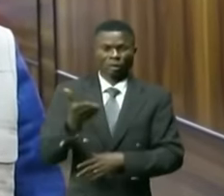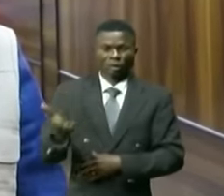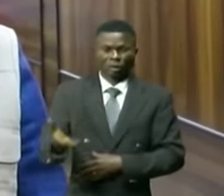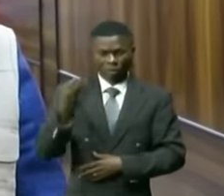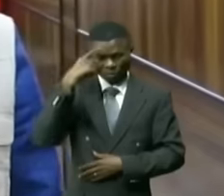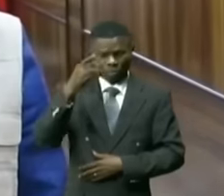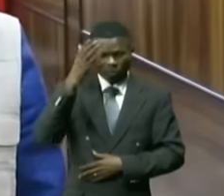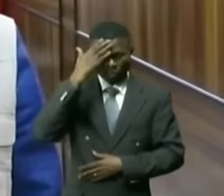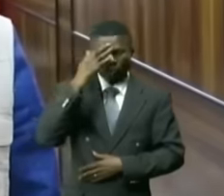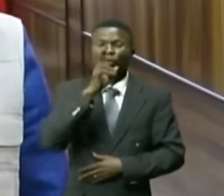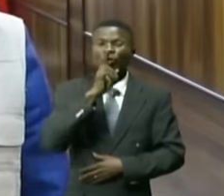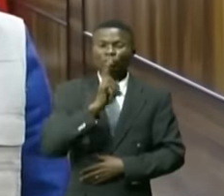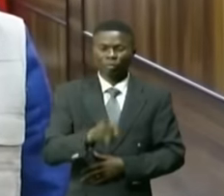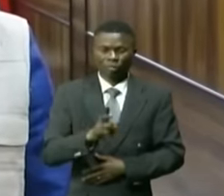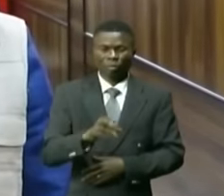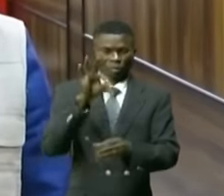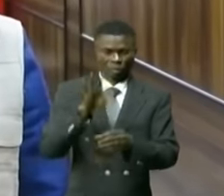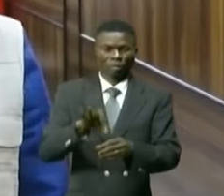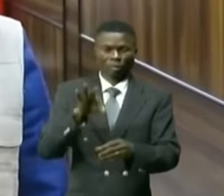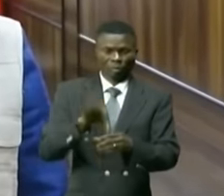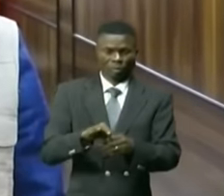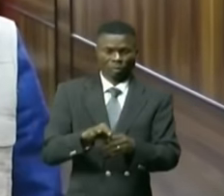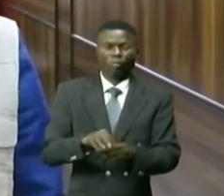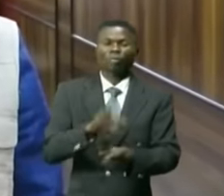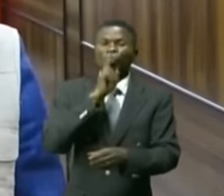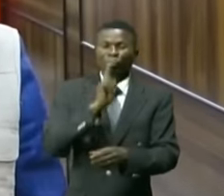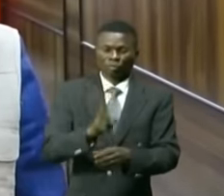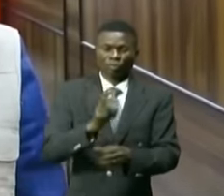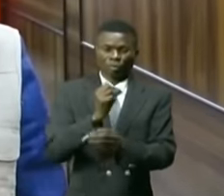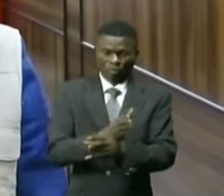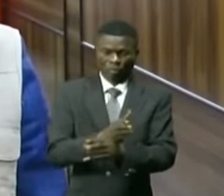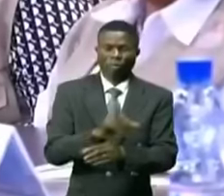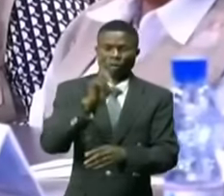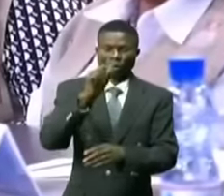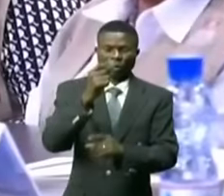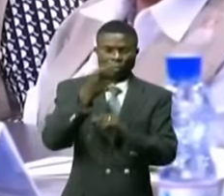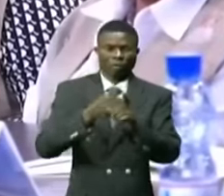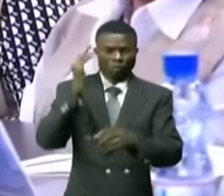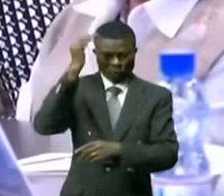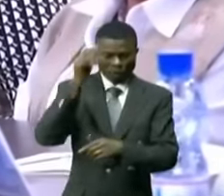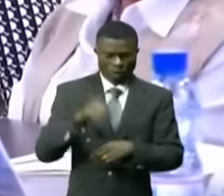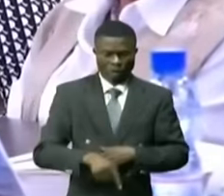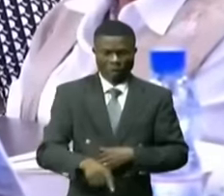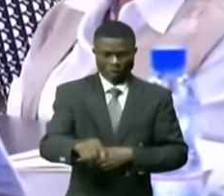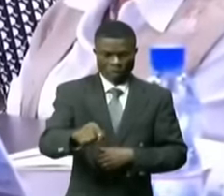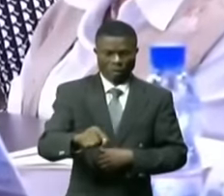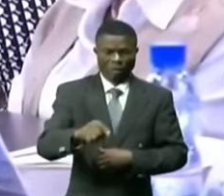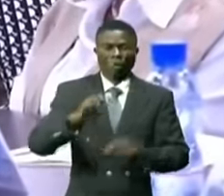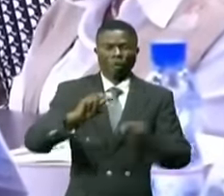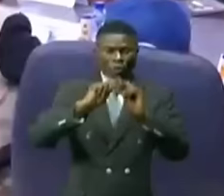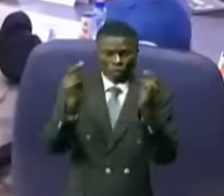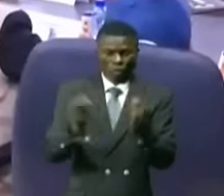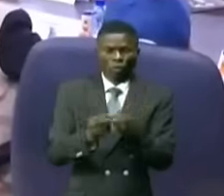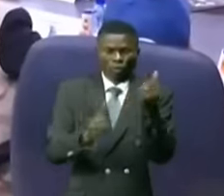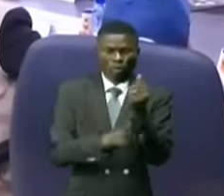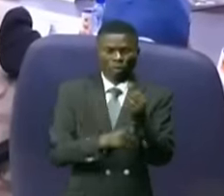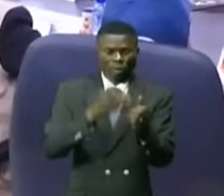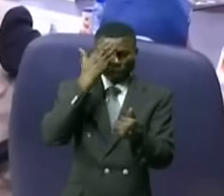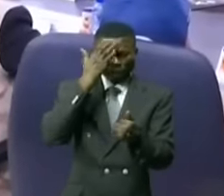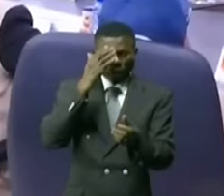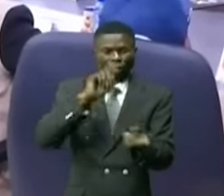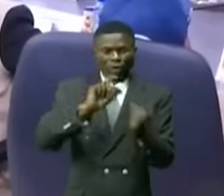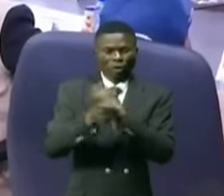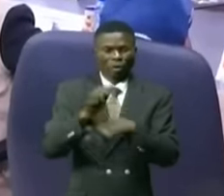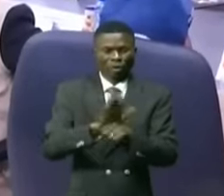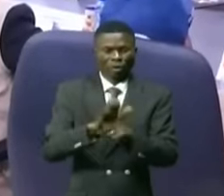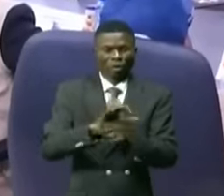se rassurer que les élections auront bel et bien lieu ce 20 décembre. Cette mission a noté beaucoup de changements, particulièrement dans le